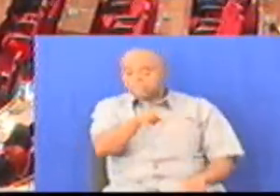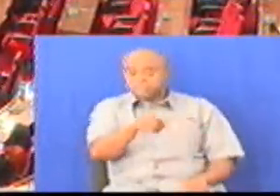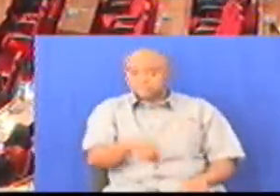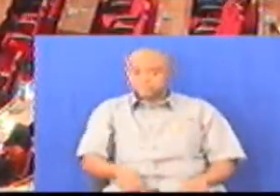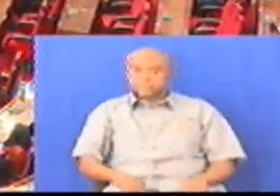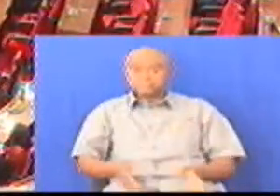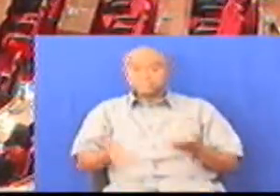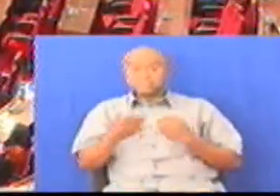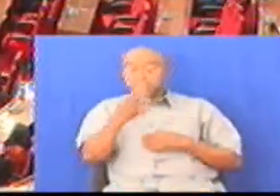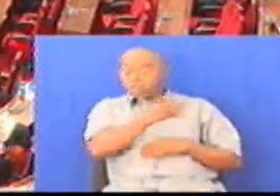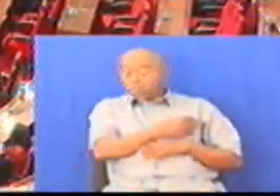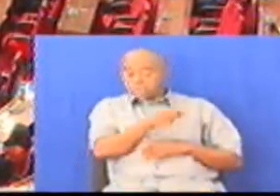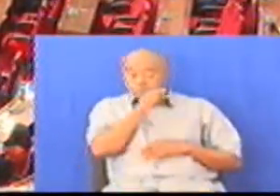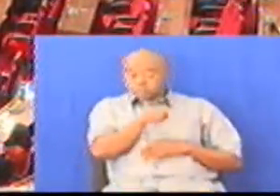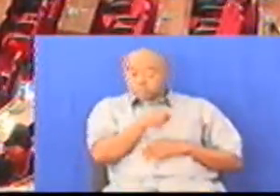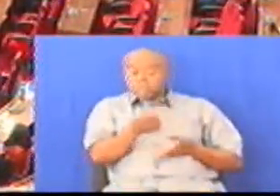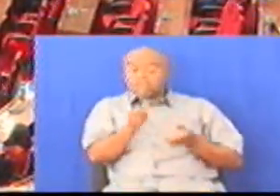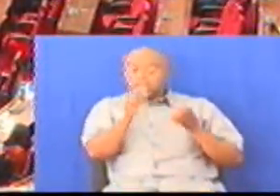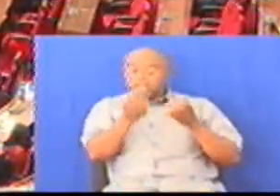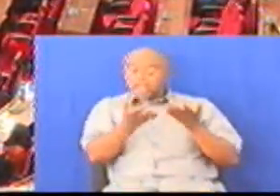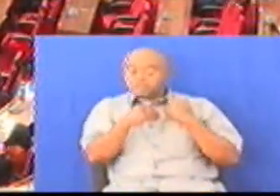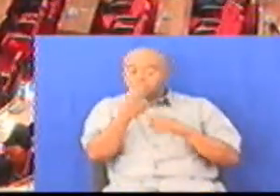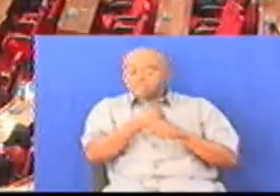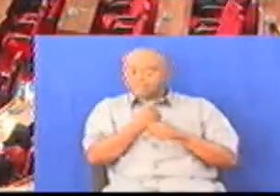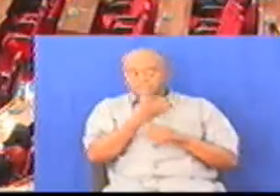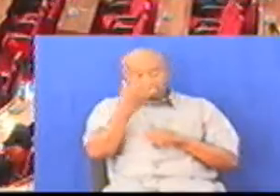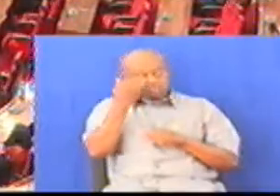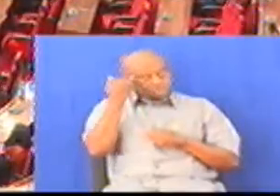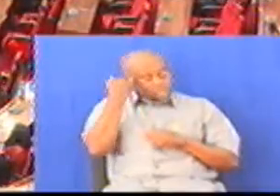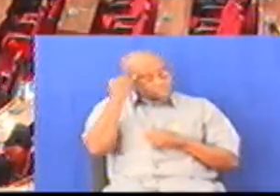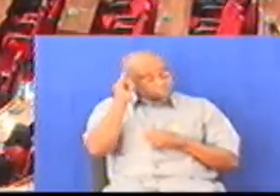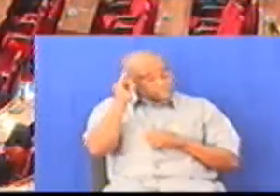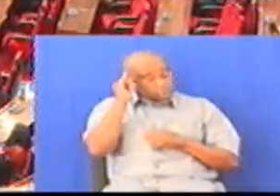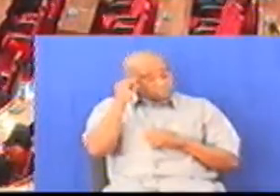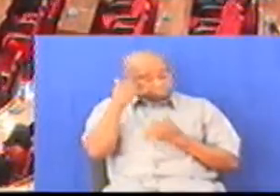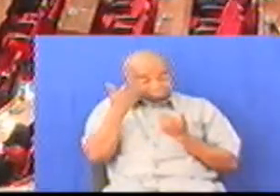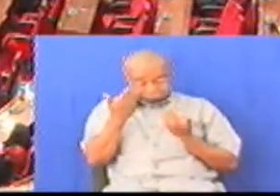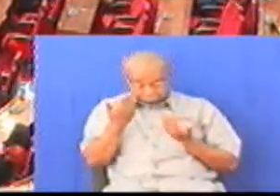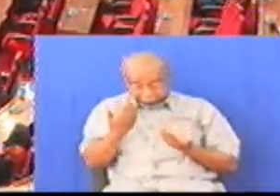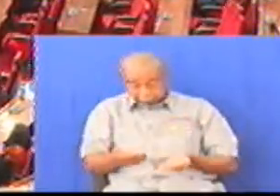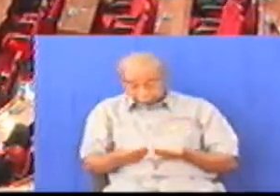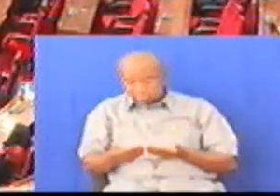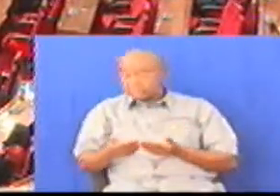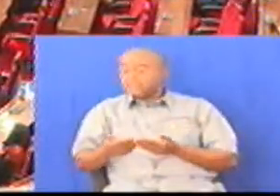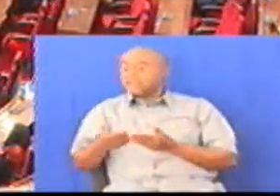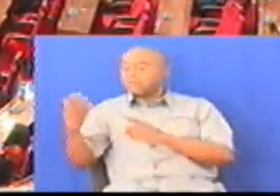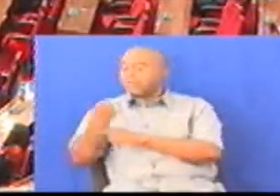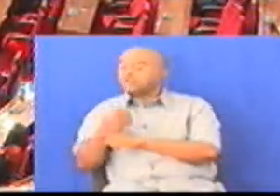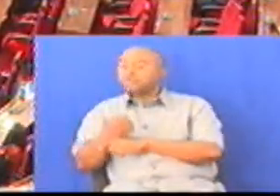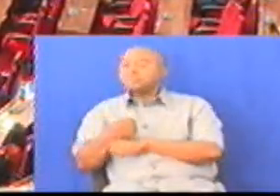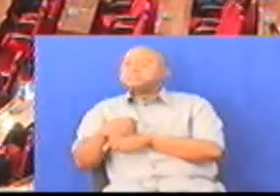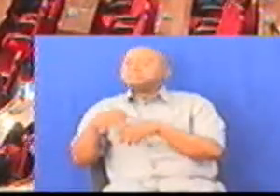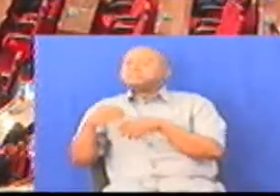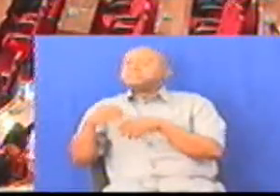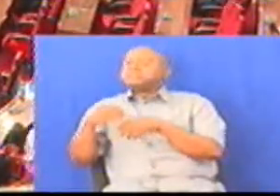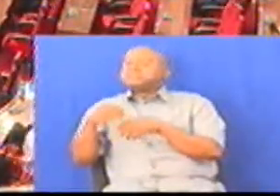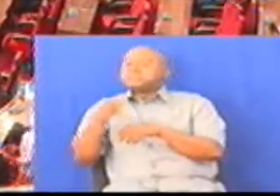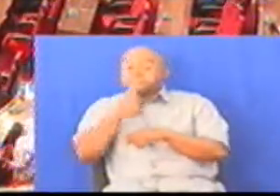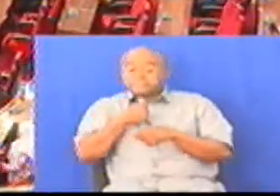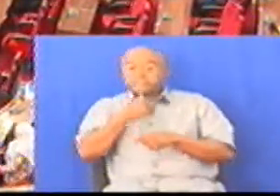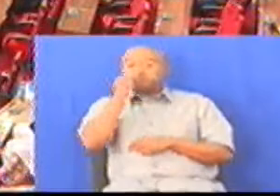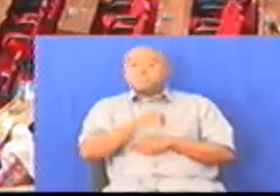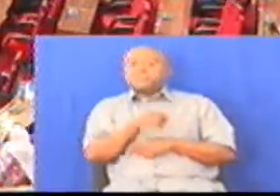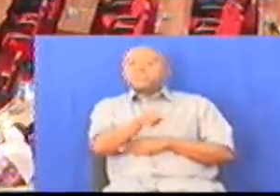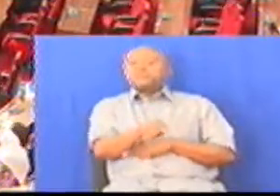mwenye dhamana ya fedha atafanya mashauriano na mamlaka ya mapato kabla ya kutoa msamaha wa kodi husika. Kambi rasmi ya upinzani bungeni inapinga mapendekezo